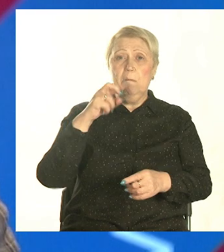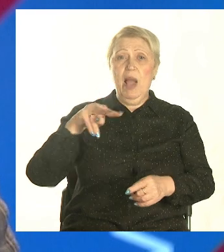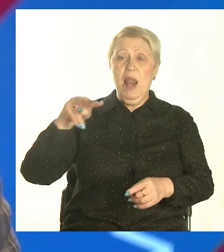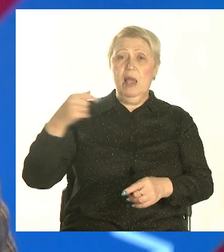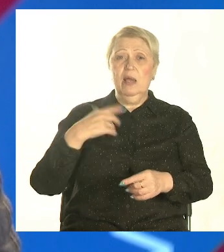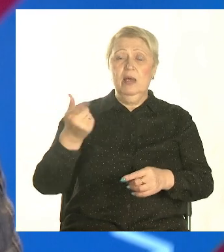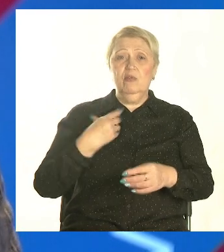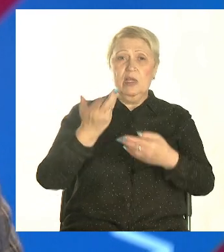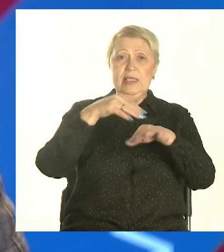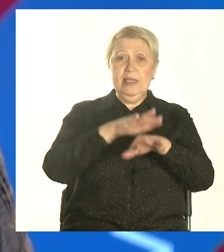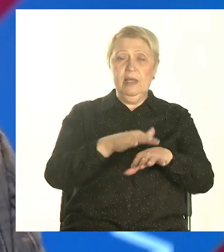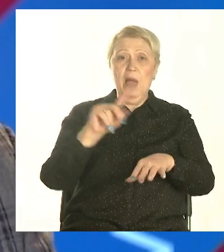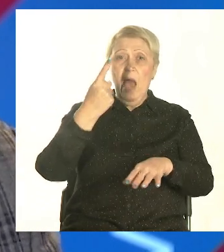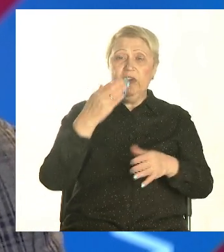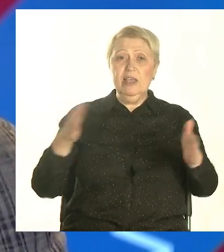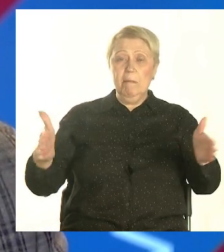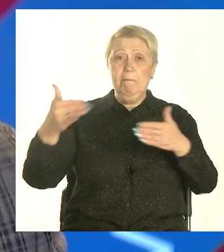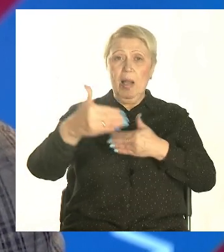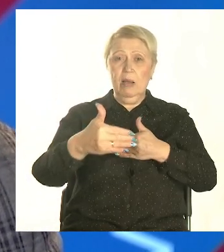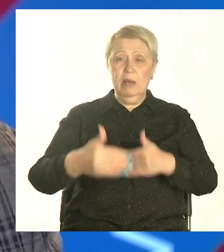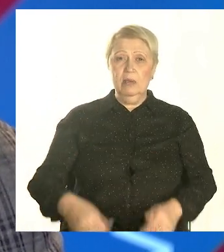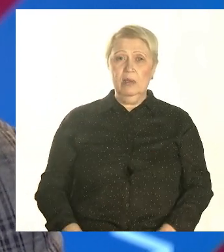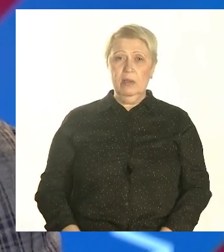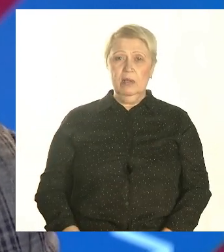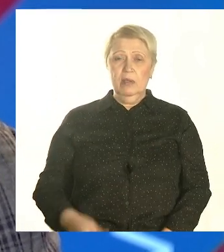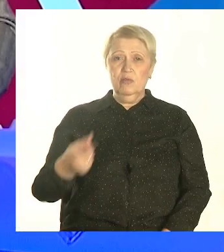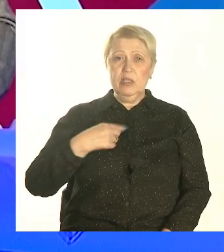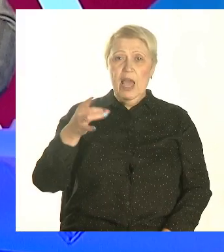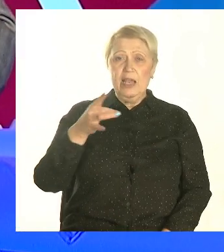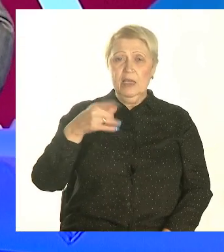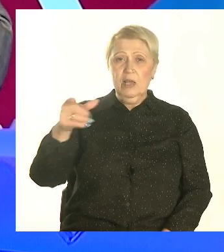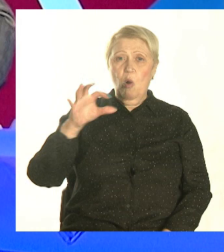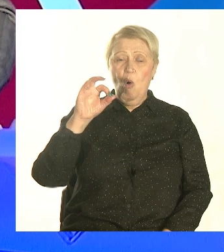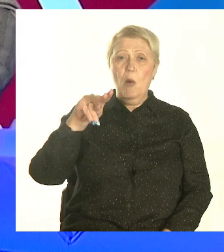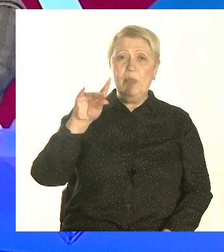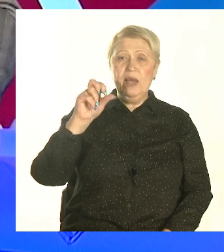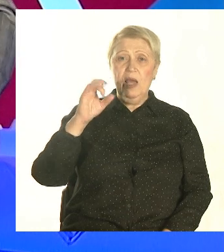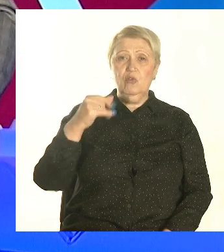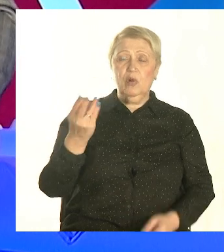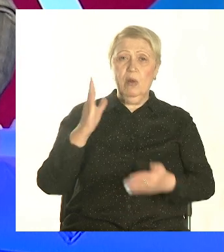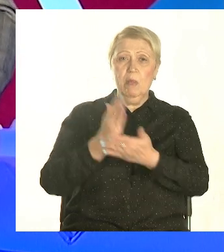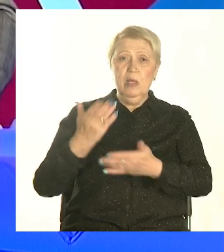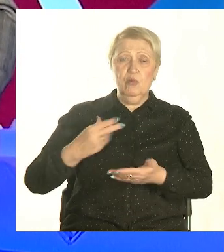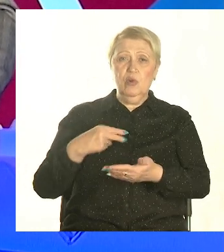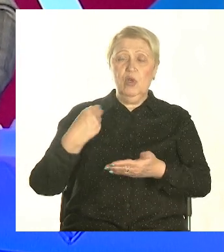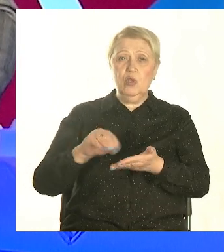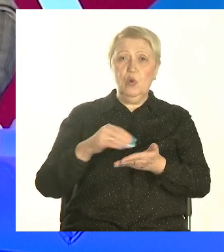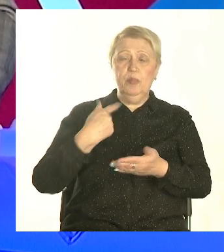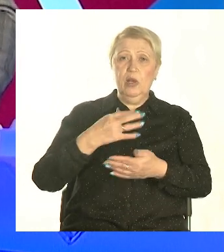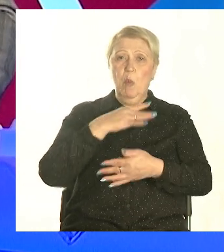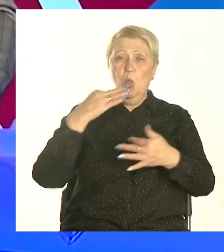в один бак, вот, кстати, Владивосток пошел сейчас по этому пути, региональным операторам, самим региональным операторам закуплено порядка 1000